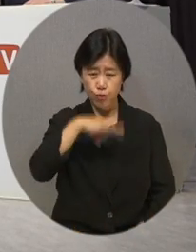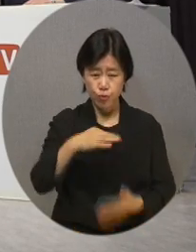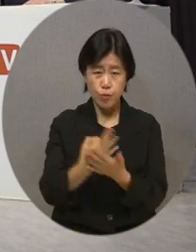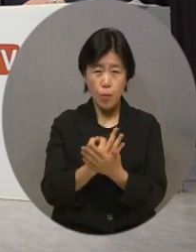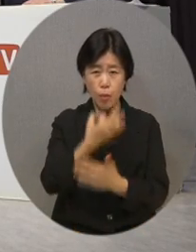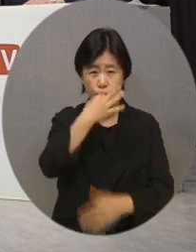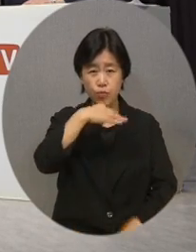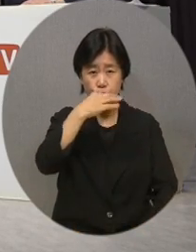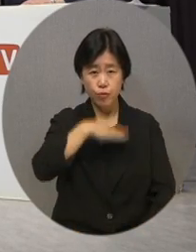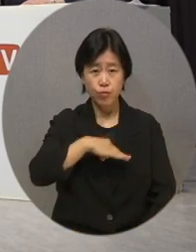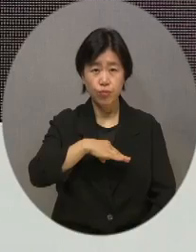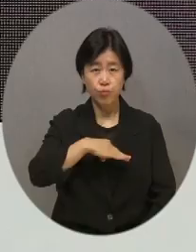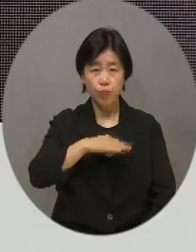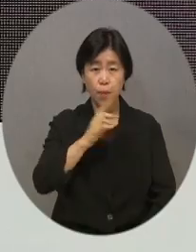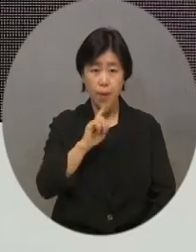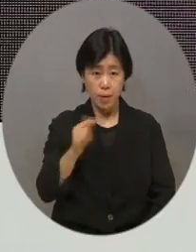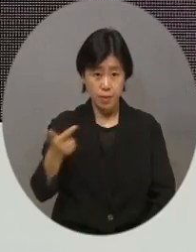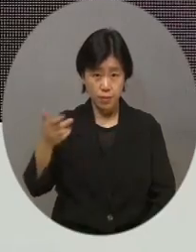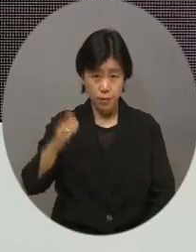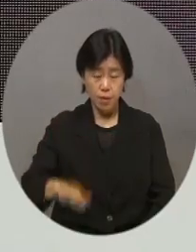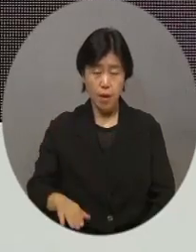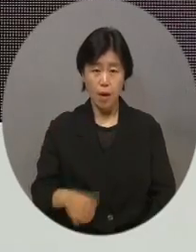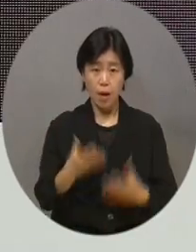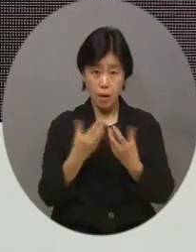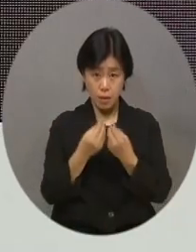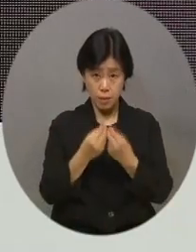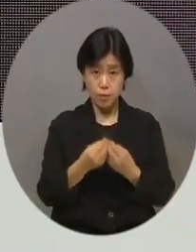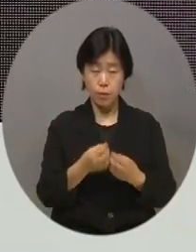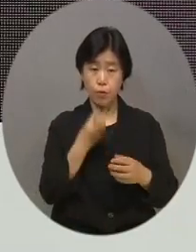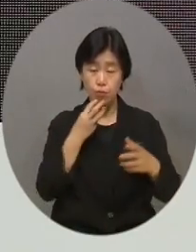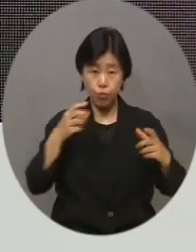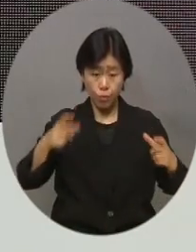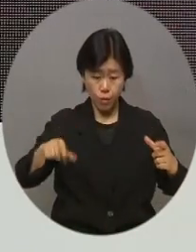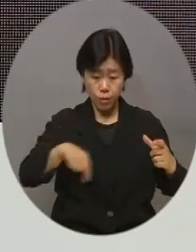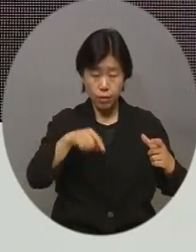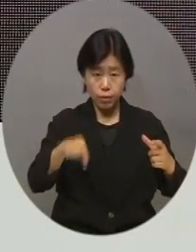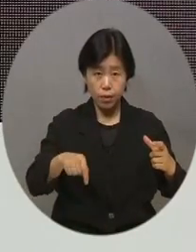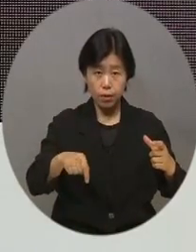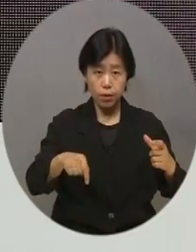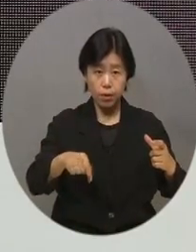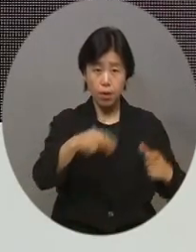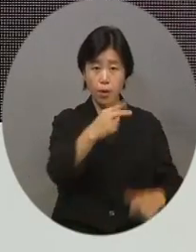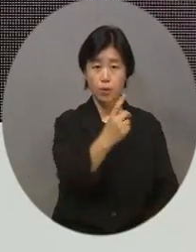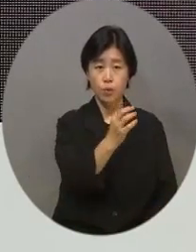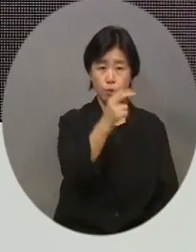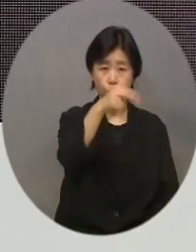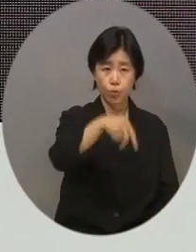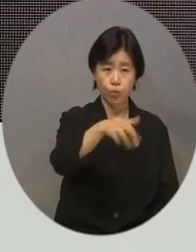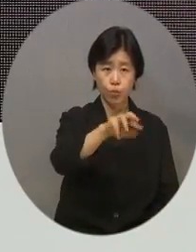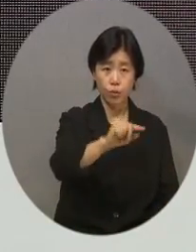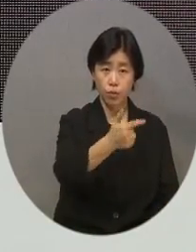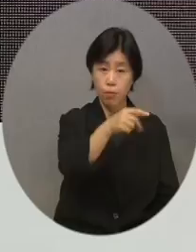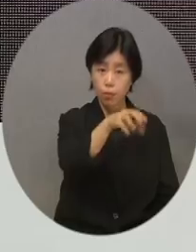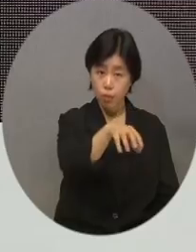그러나 예를 들어서 서울 수도권이지만 동두천 이런 곳은